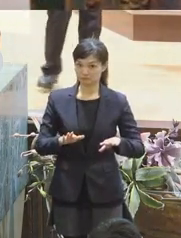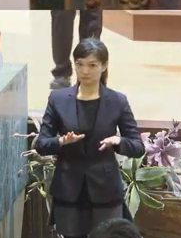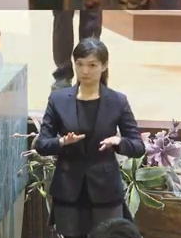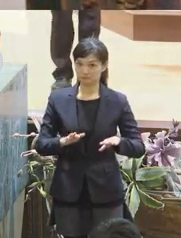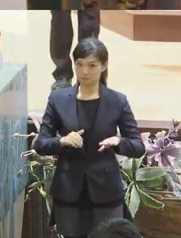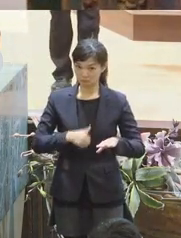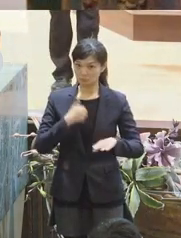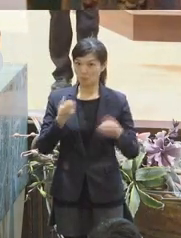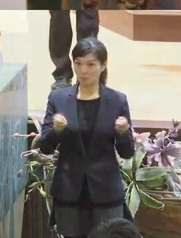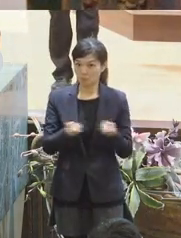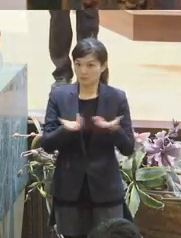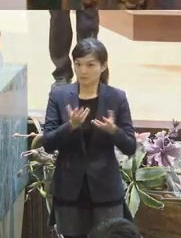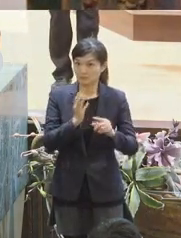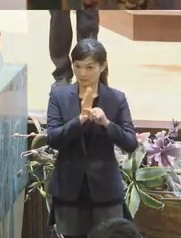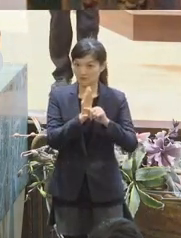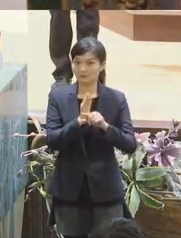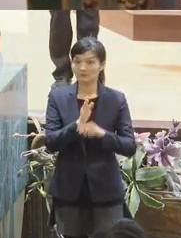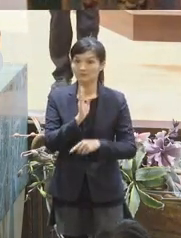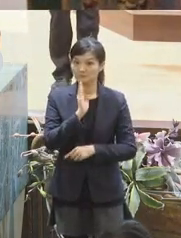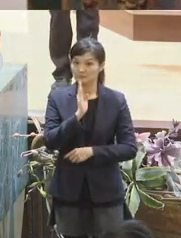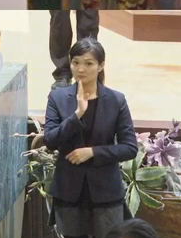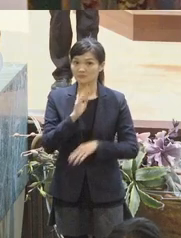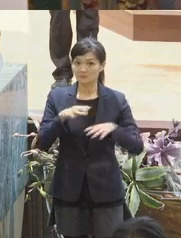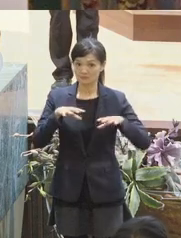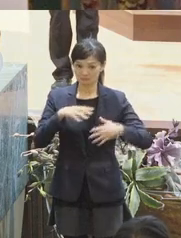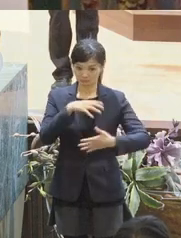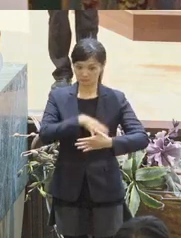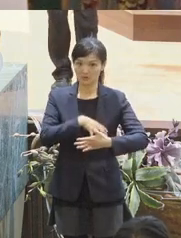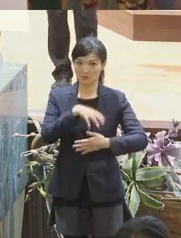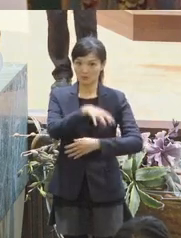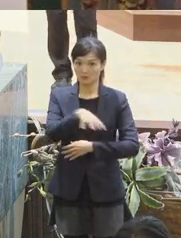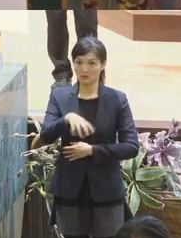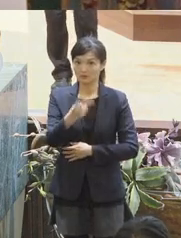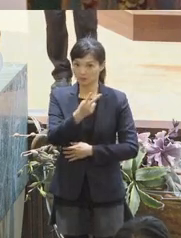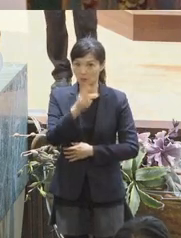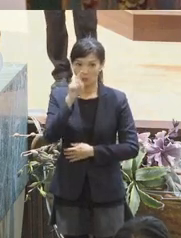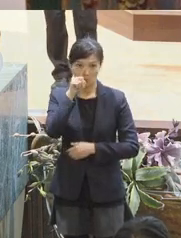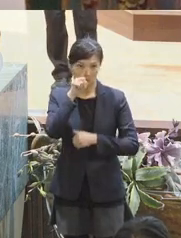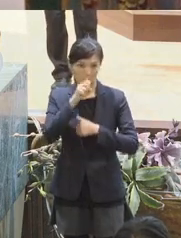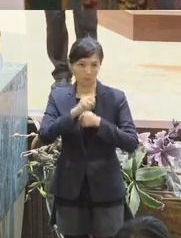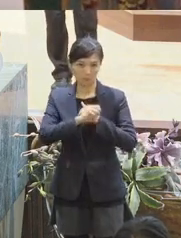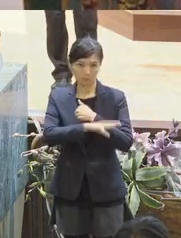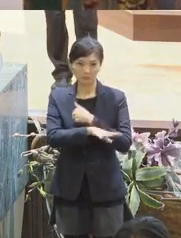在进行式哈，这里面只有两块污染有被处理哈，好，开始。